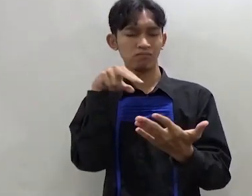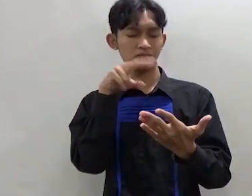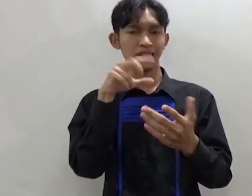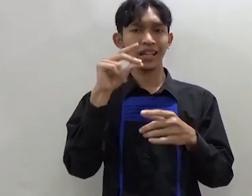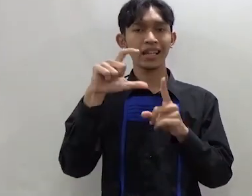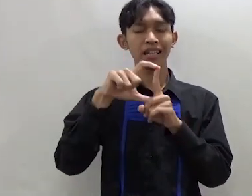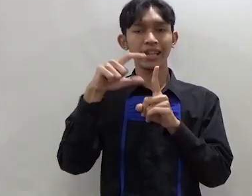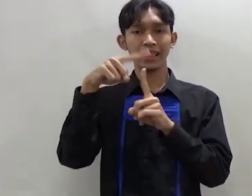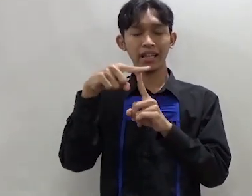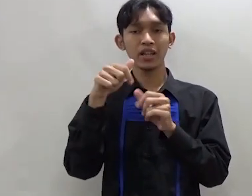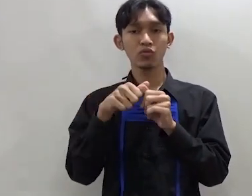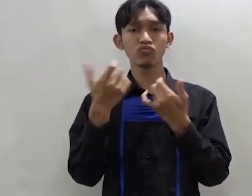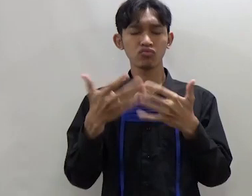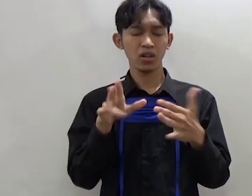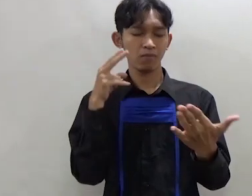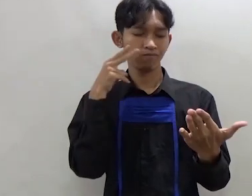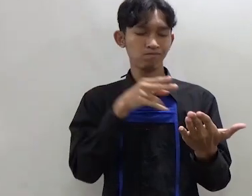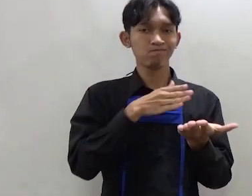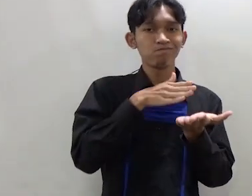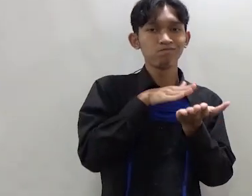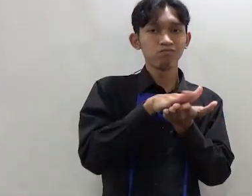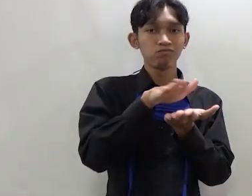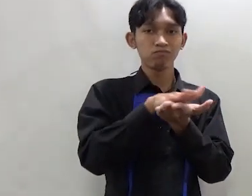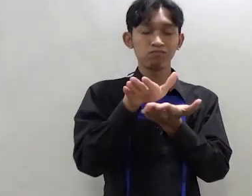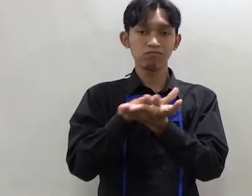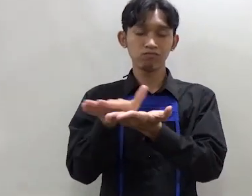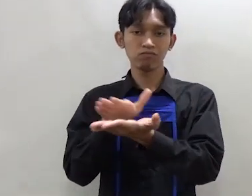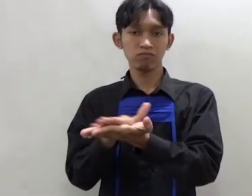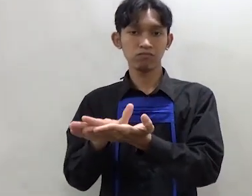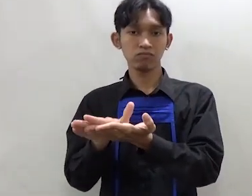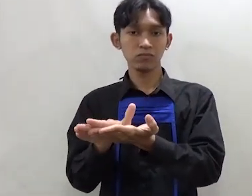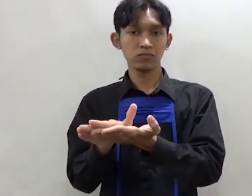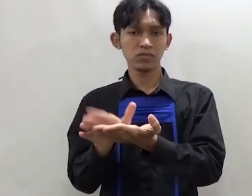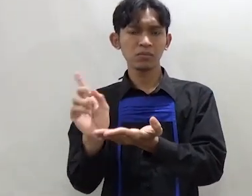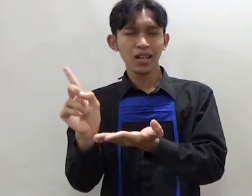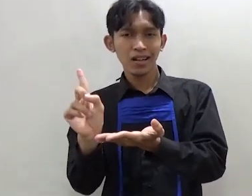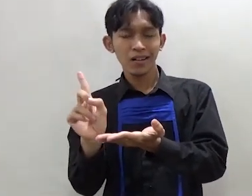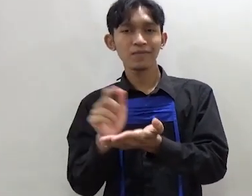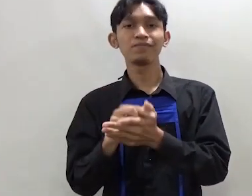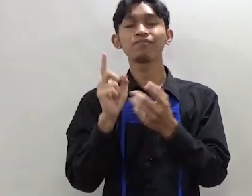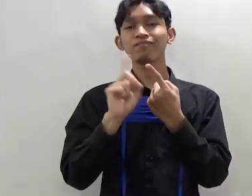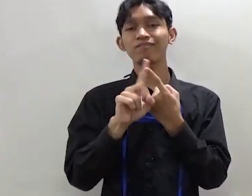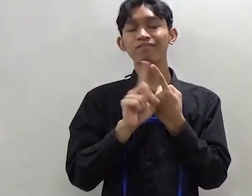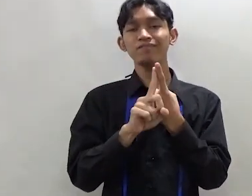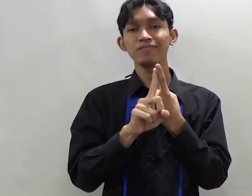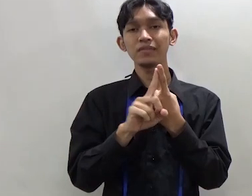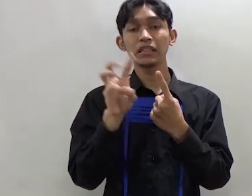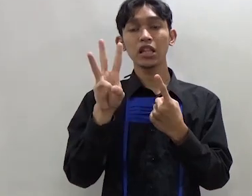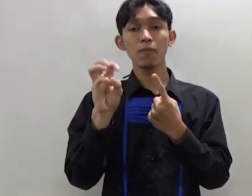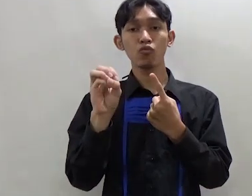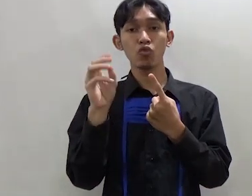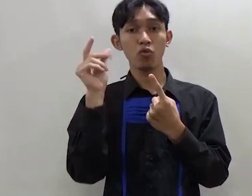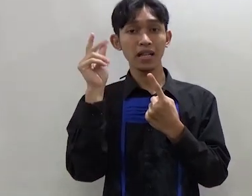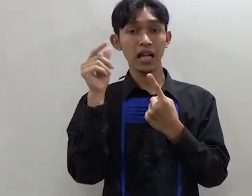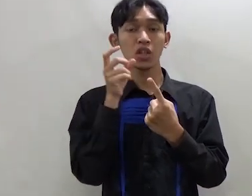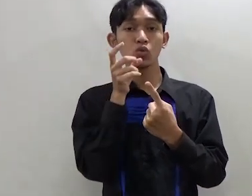Adapun Dinas Kesehatan Sleman menggunakan alat rapid test secara mandiri. Selain itu terdapat juga penambahan